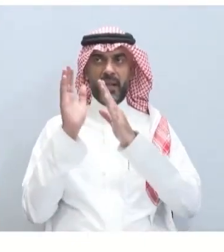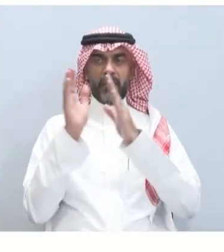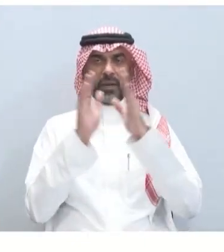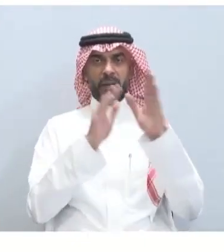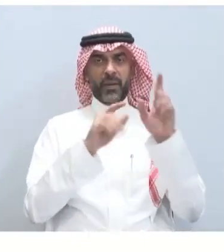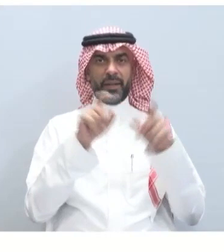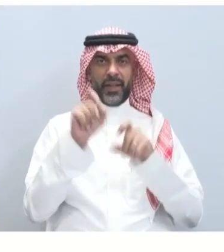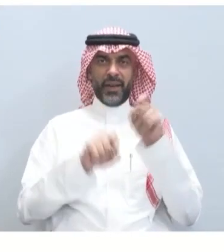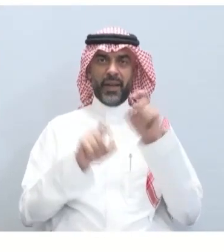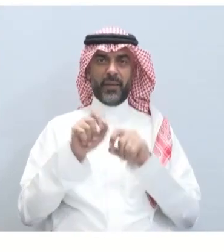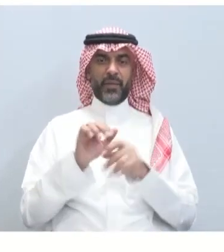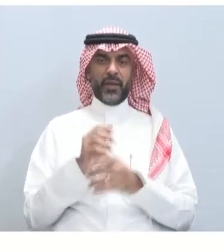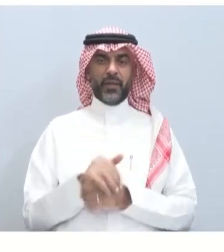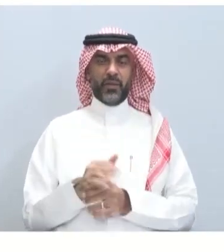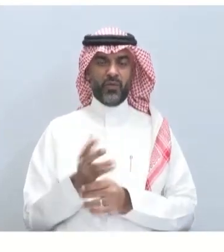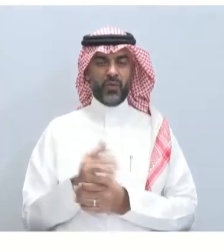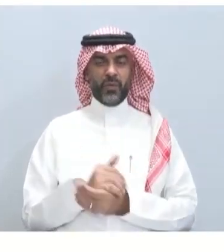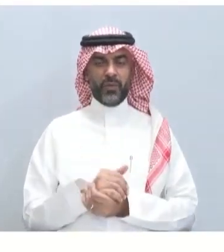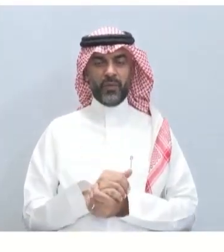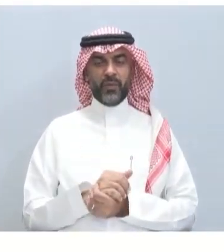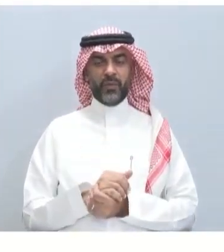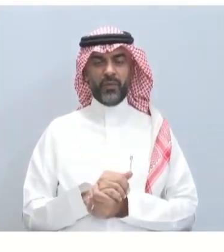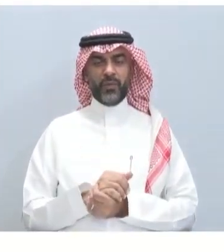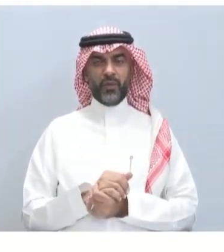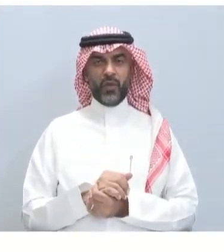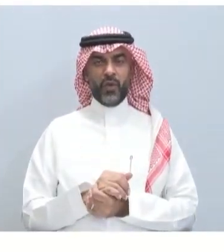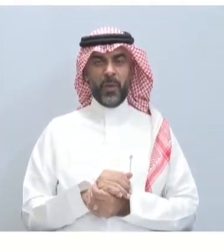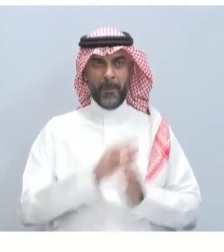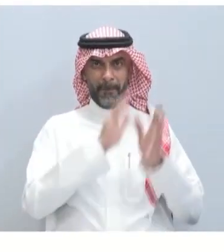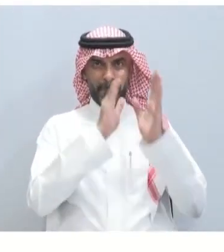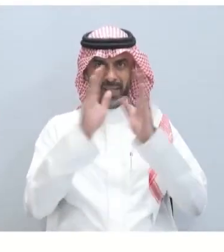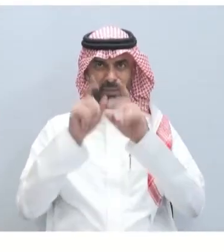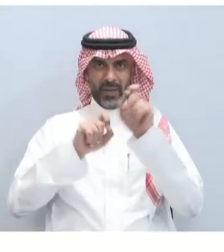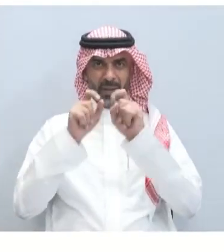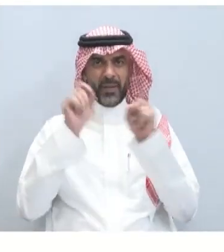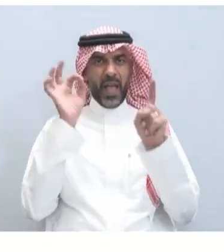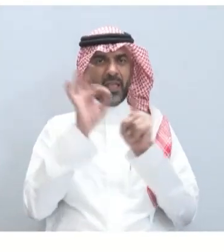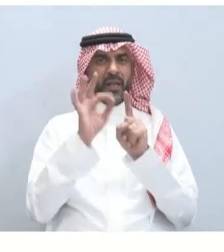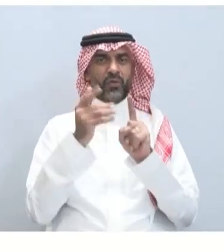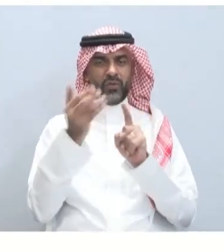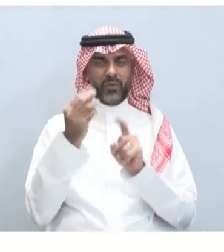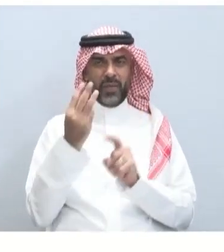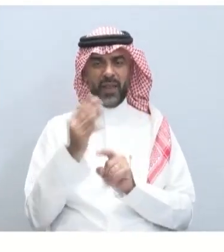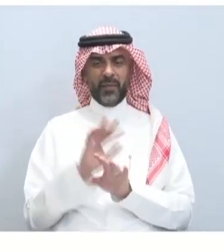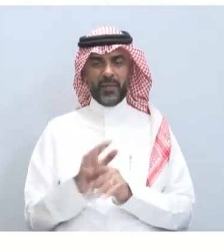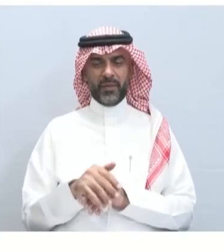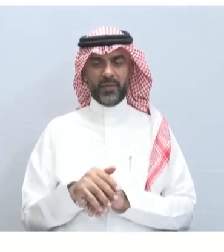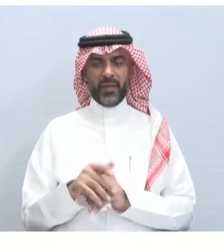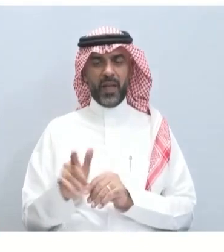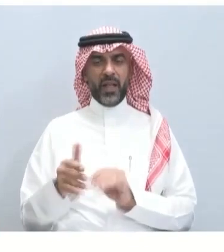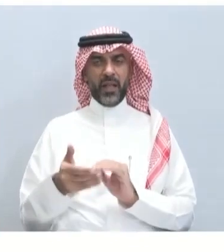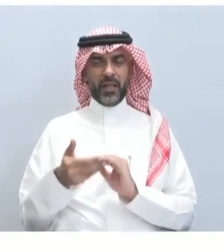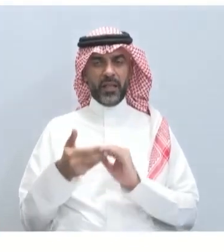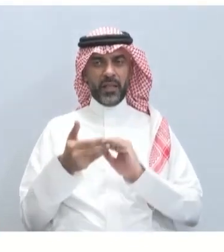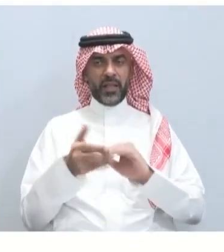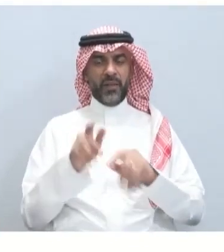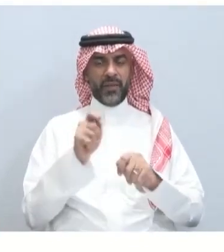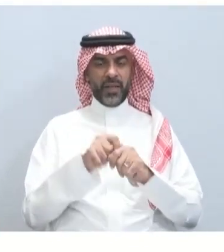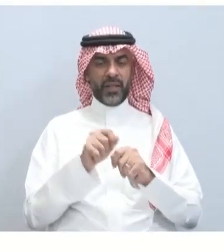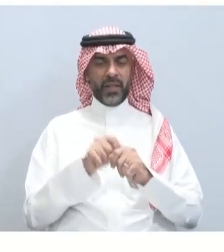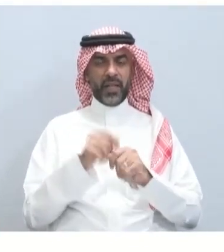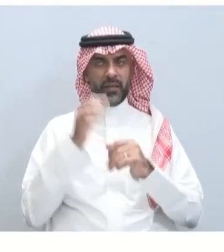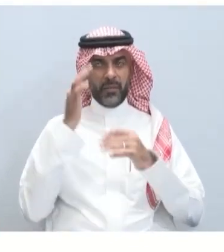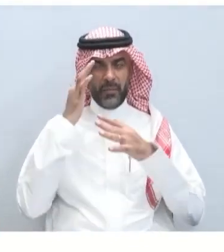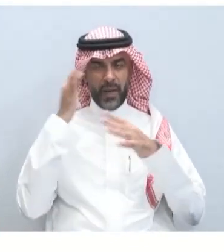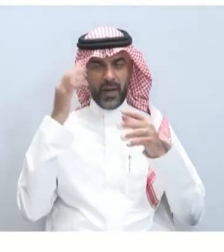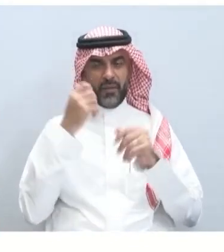الرقميه هنالك اهداف نريد منك ان يعد ثلاثه منها الاسلام في انتاج المعرفه وتقاسمها